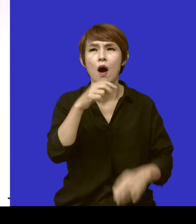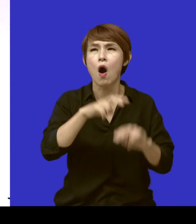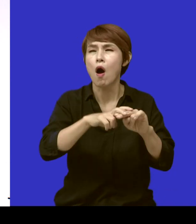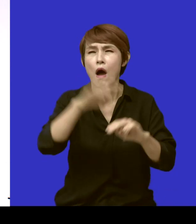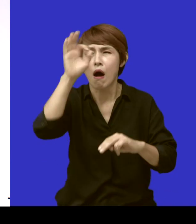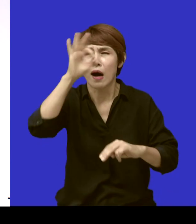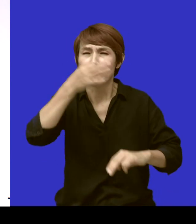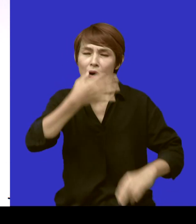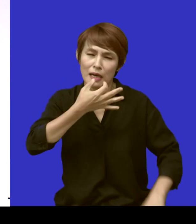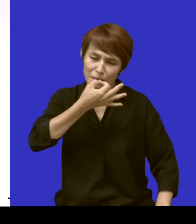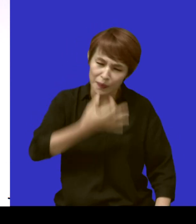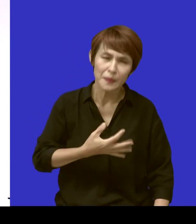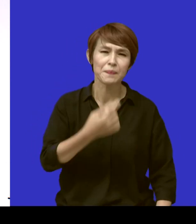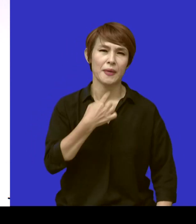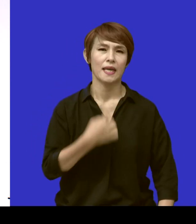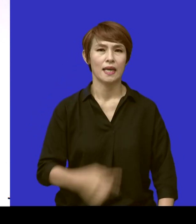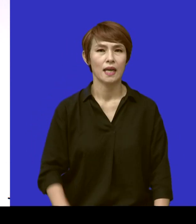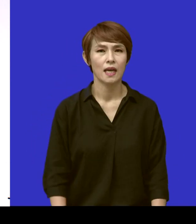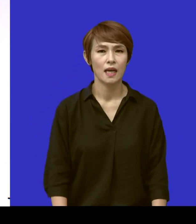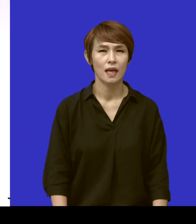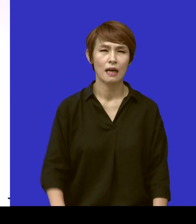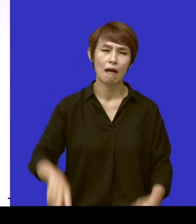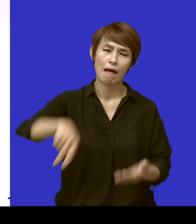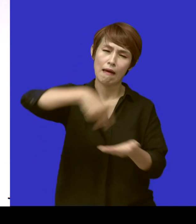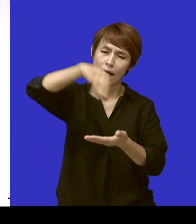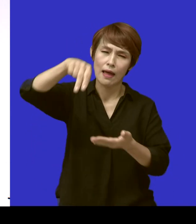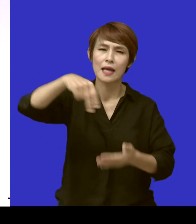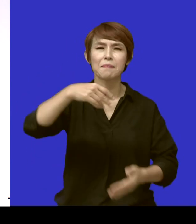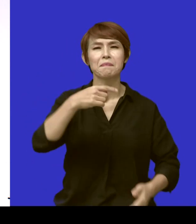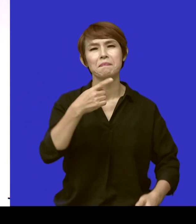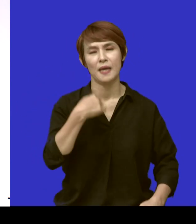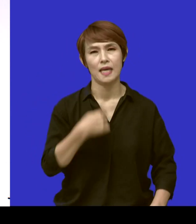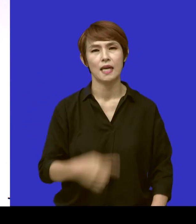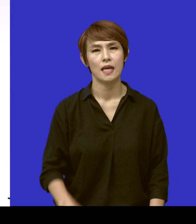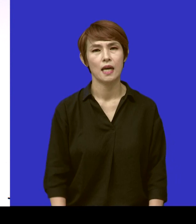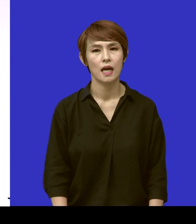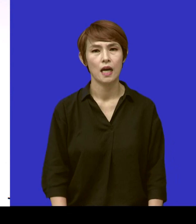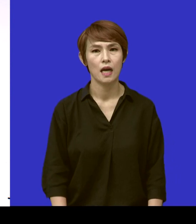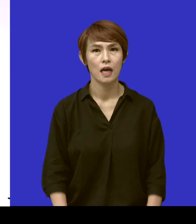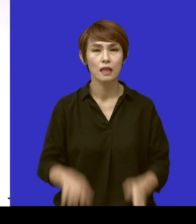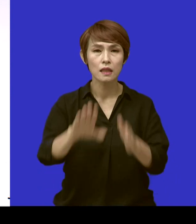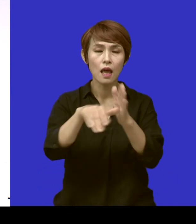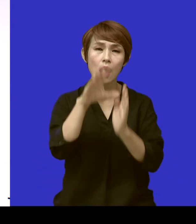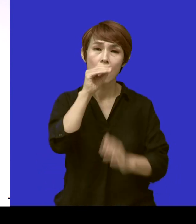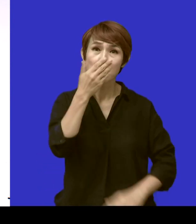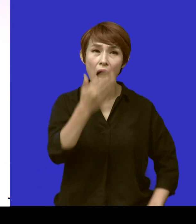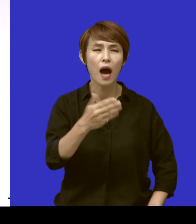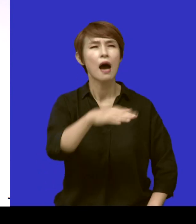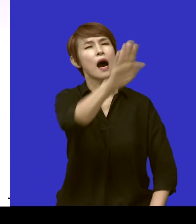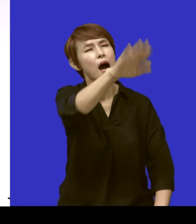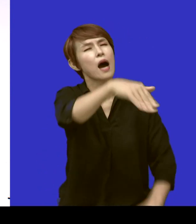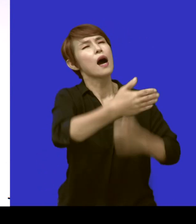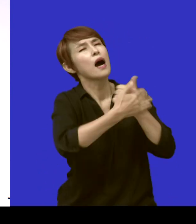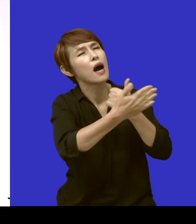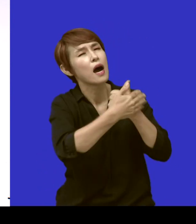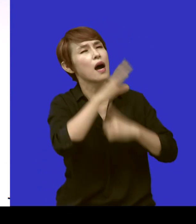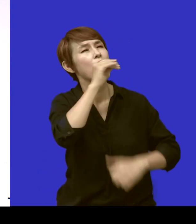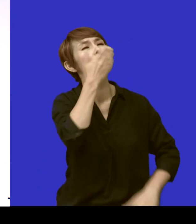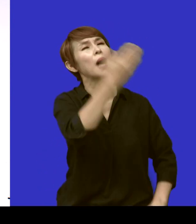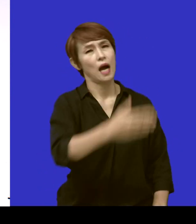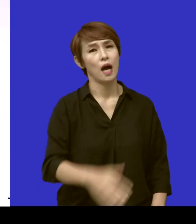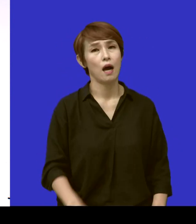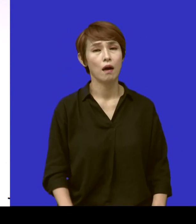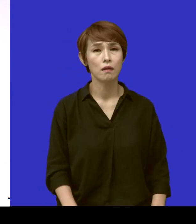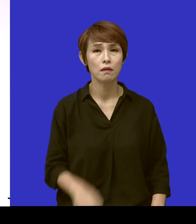한번 헤맨 적이 있었대요. 그런데 그때 말할 수 있었으면 누군가에게 저 좀 도와주세요 할